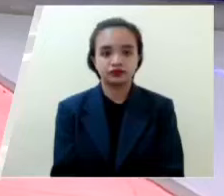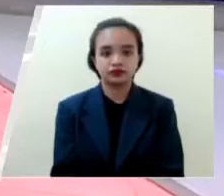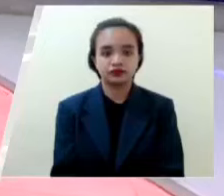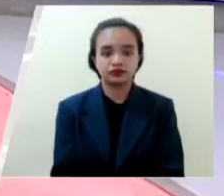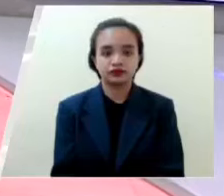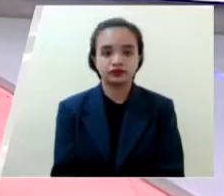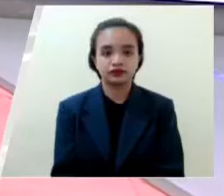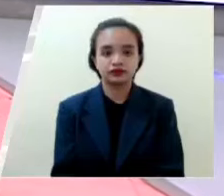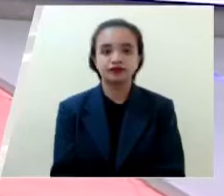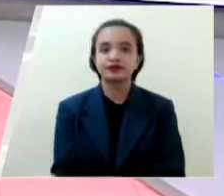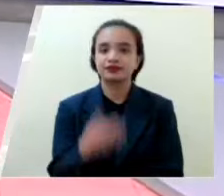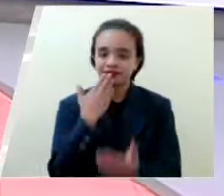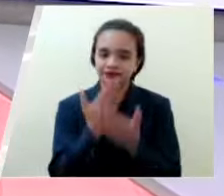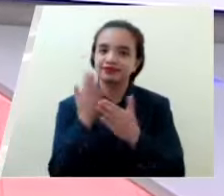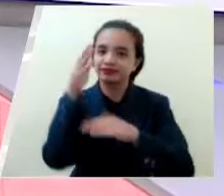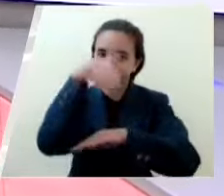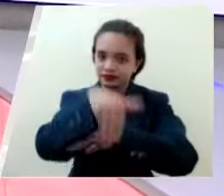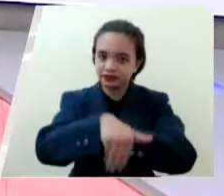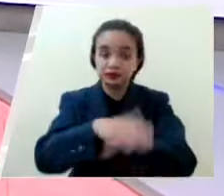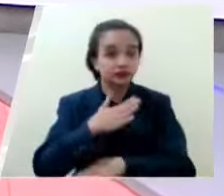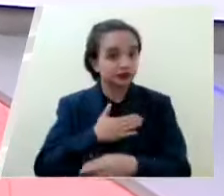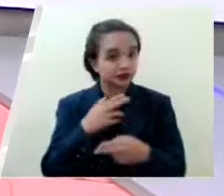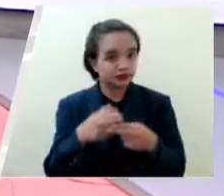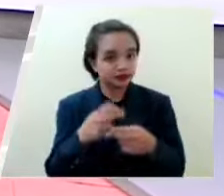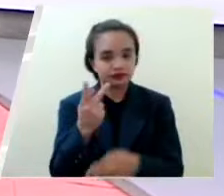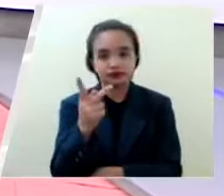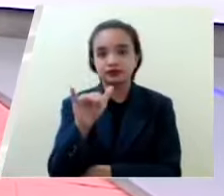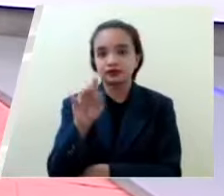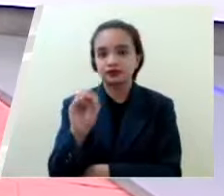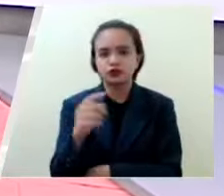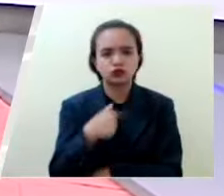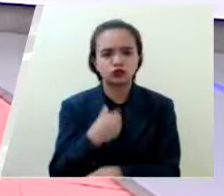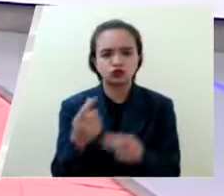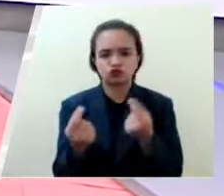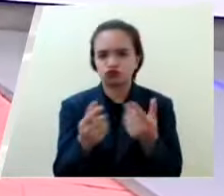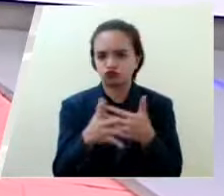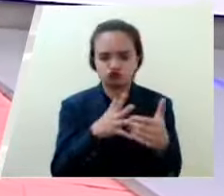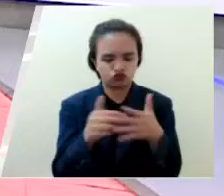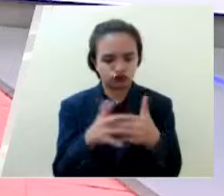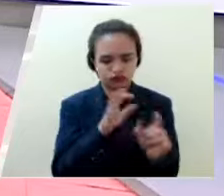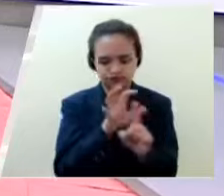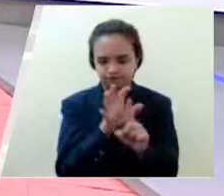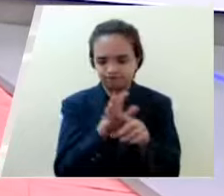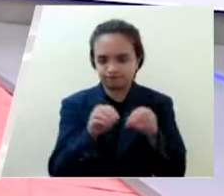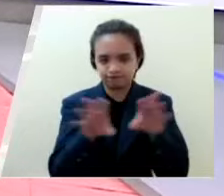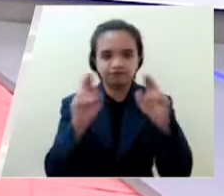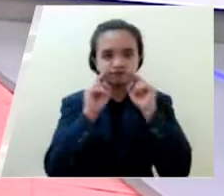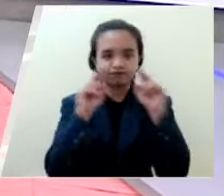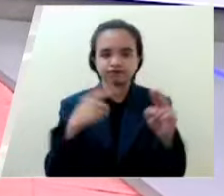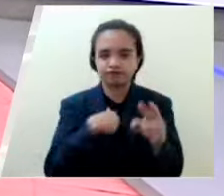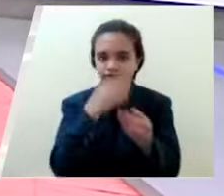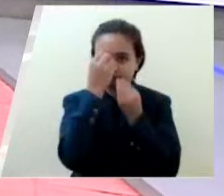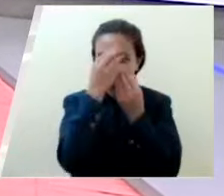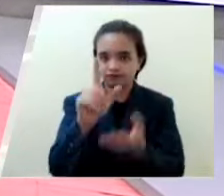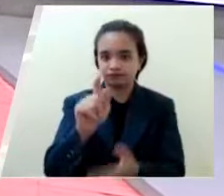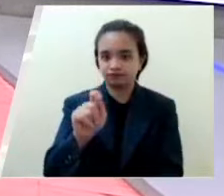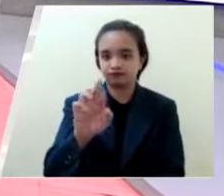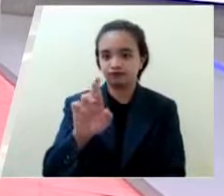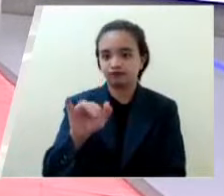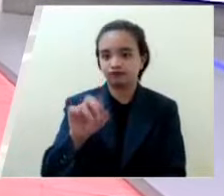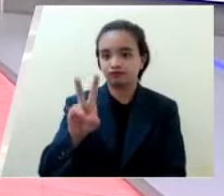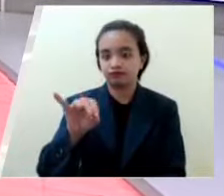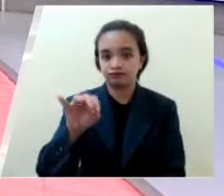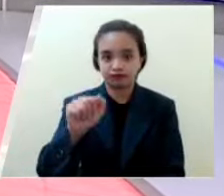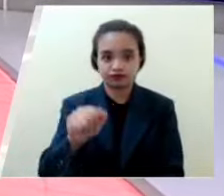Magandang gabi mga kapuso. Ako po ang inyong Kuya Kim na magbibigay sa inyo ng trivia sa likod ng mga trending na balita. Halos bumaliktad ang mundo ng isang binata